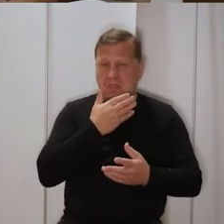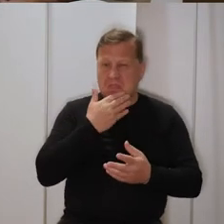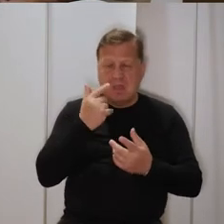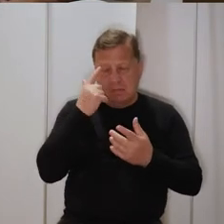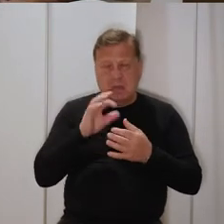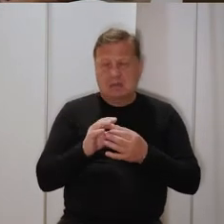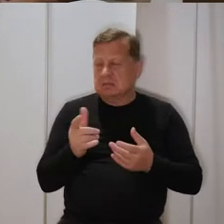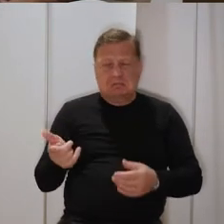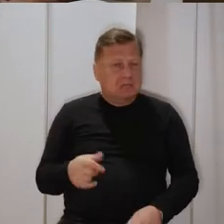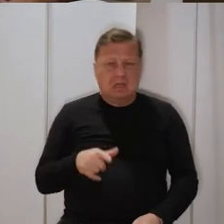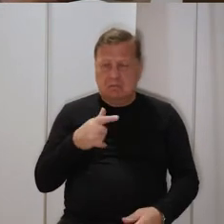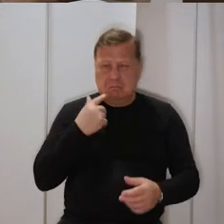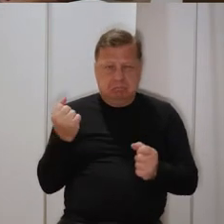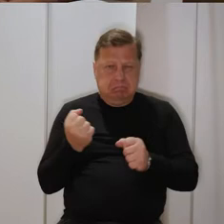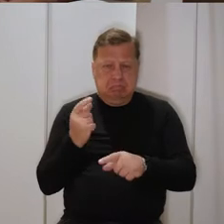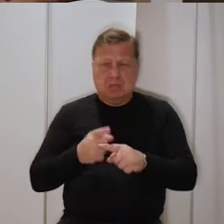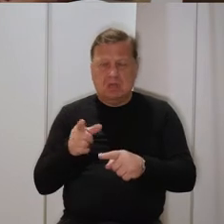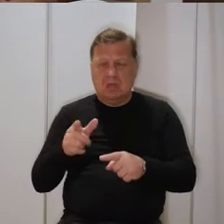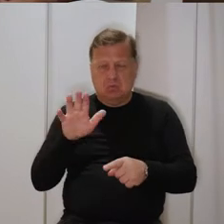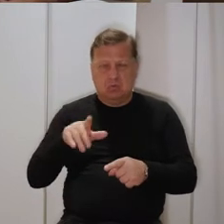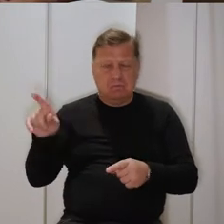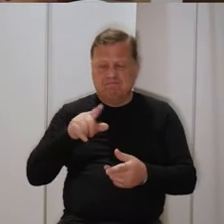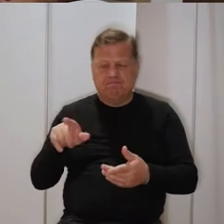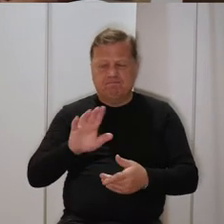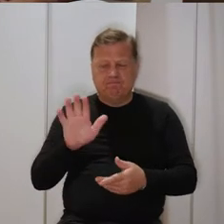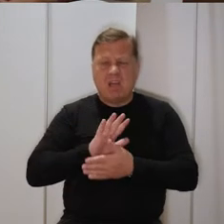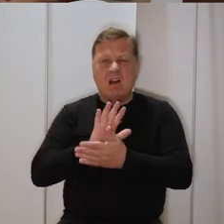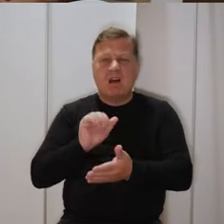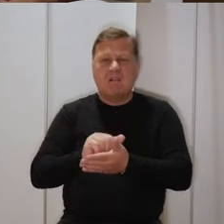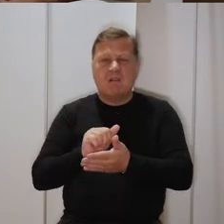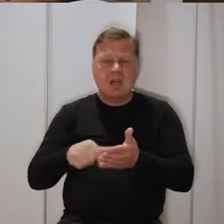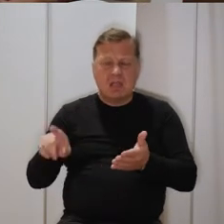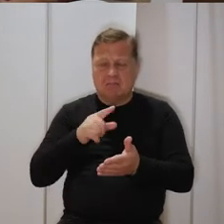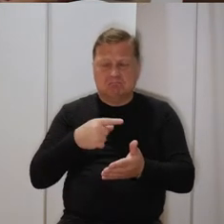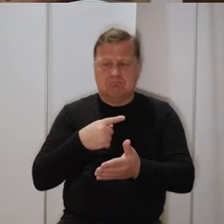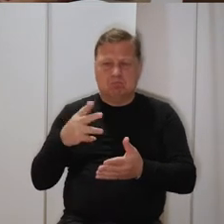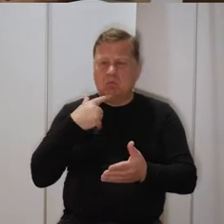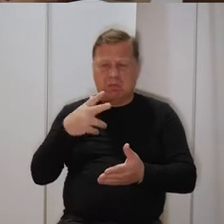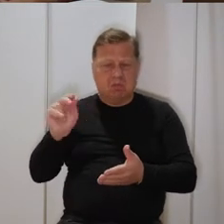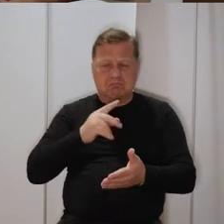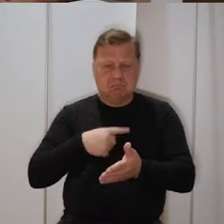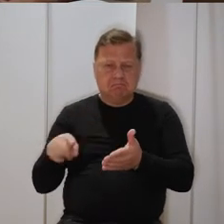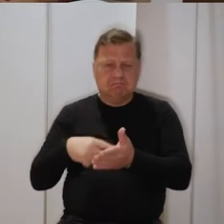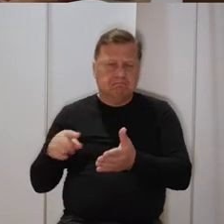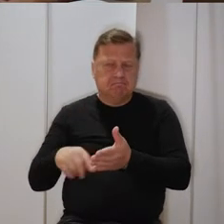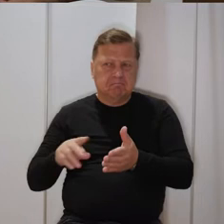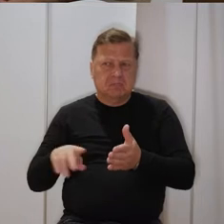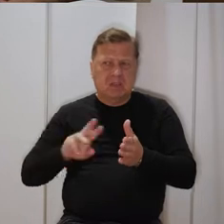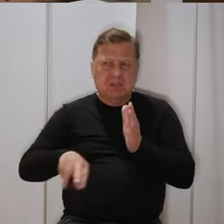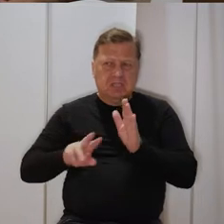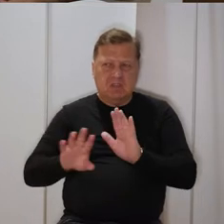zbyt ekstremalna i czasami wycofywana przez wydawcy się czasami z różnych względów potrafią